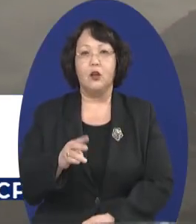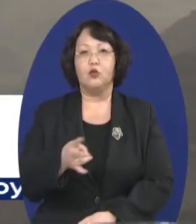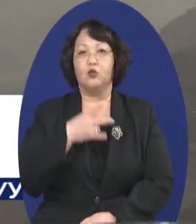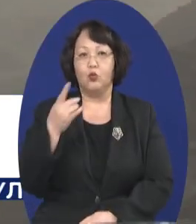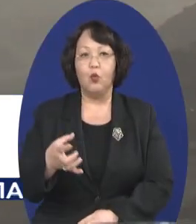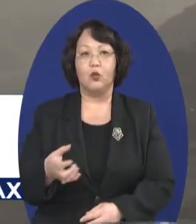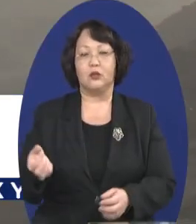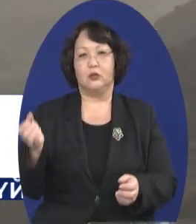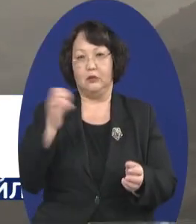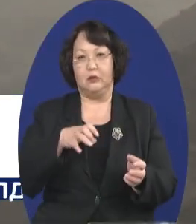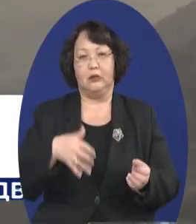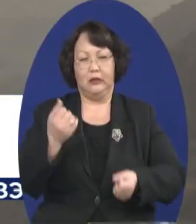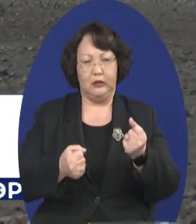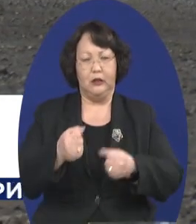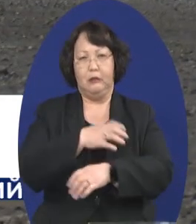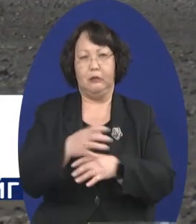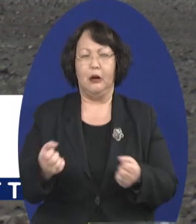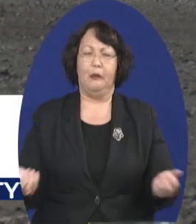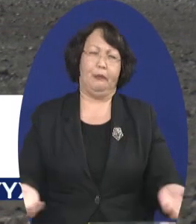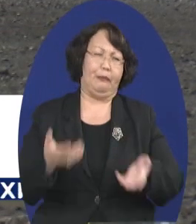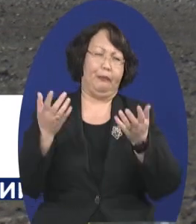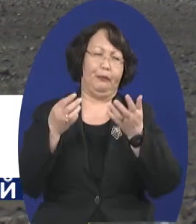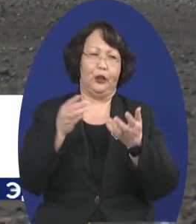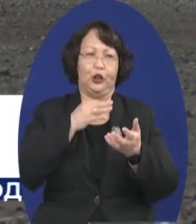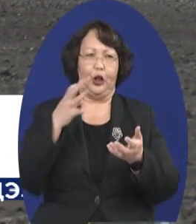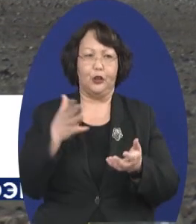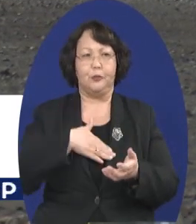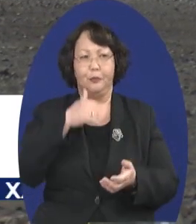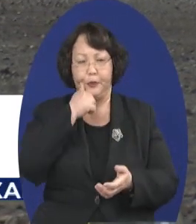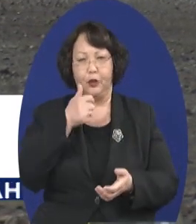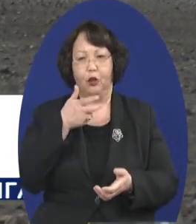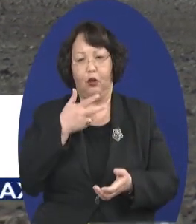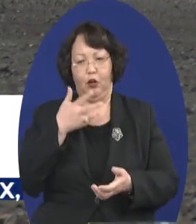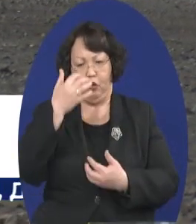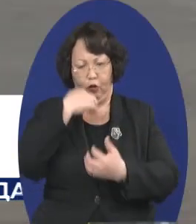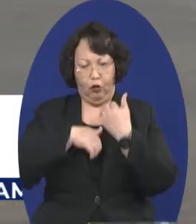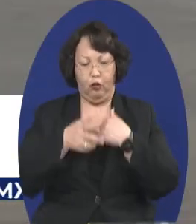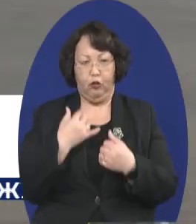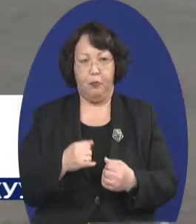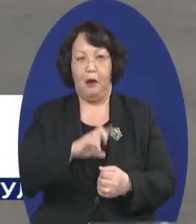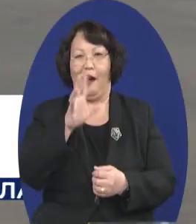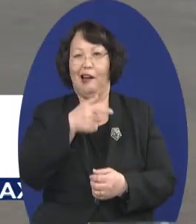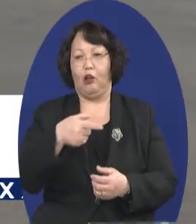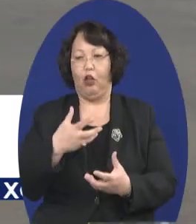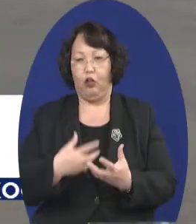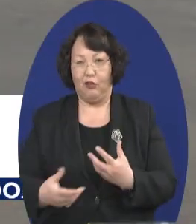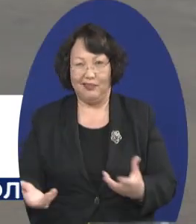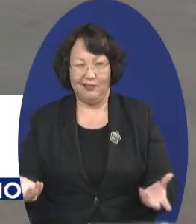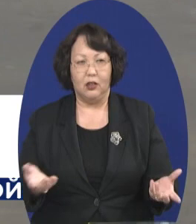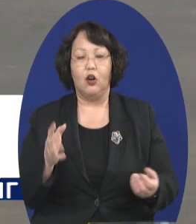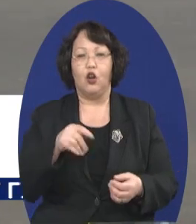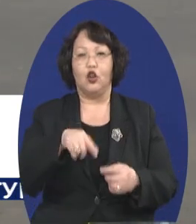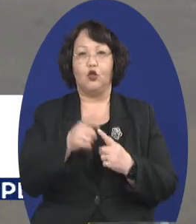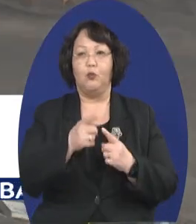замд тоосчлт ихээр үүсч, иргэдийн эрүүл мэнд болон байгаль орчинд ихээхэн хохирол дагуулж ирсэн. Уул уурхай эрдэс бүтээгдэхүүнийг төмөр замаар